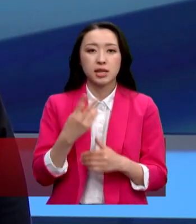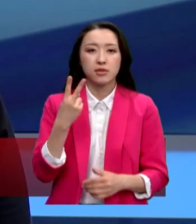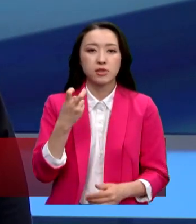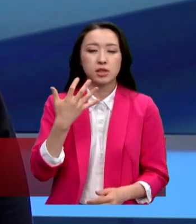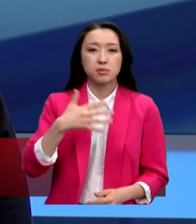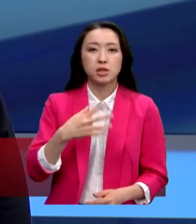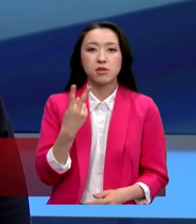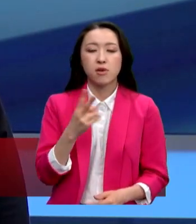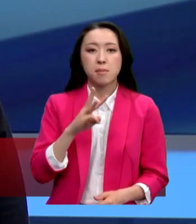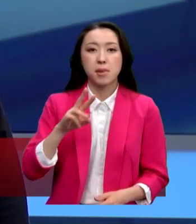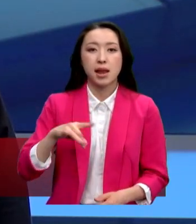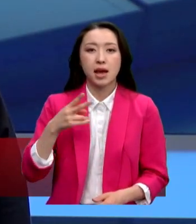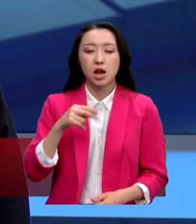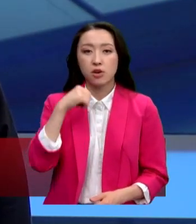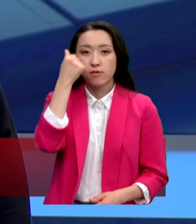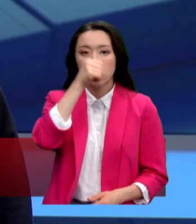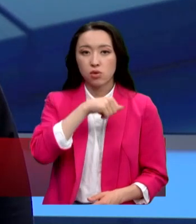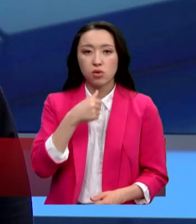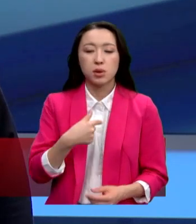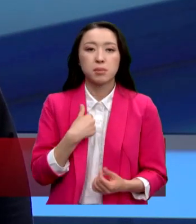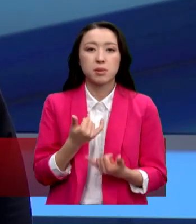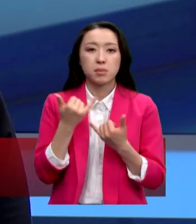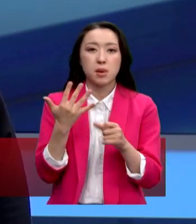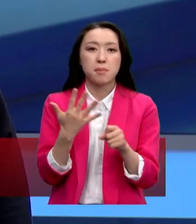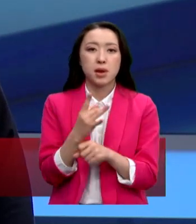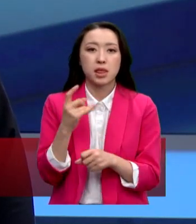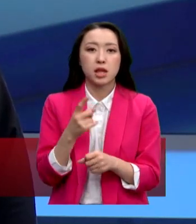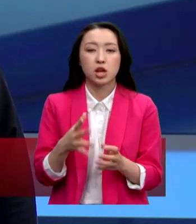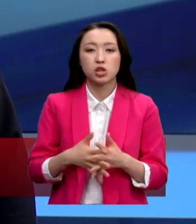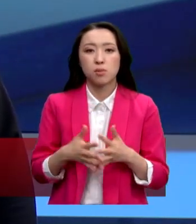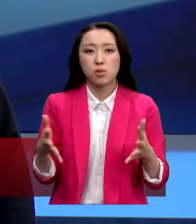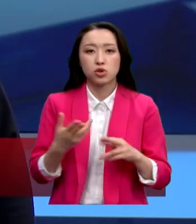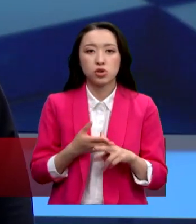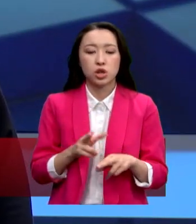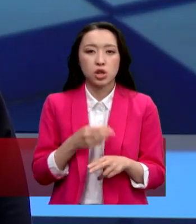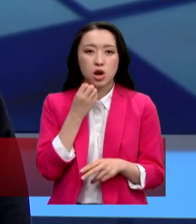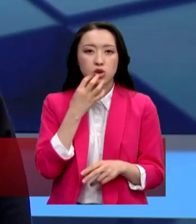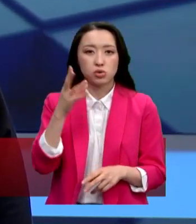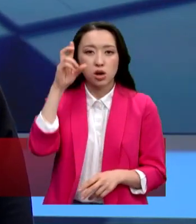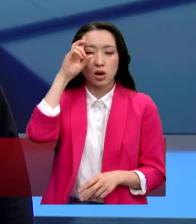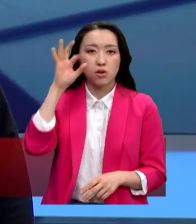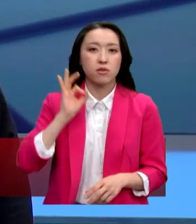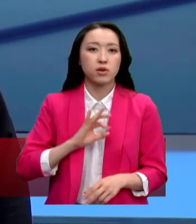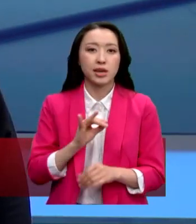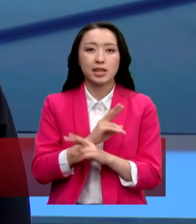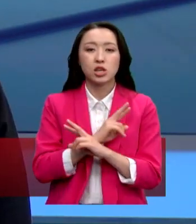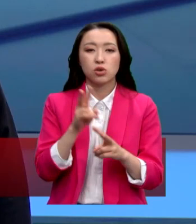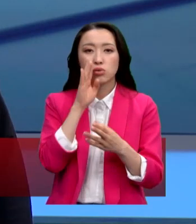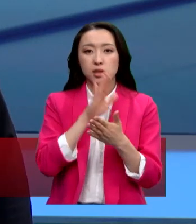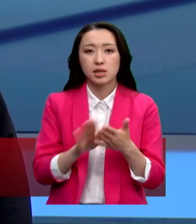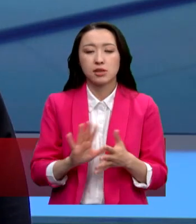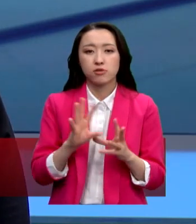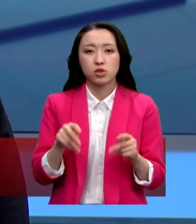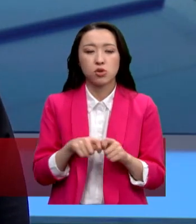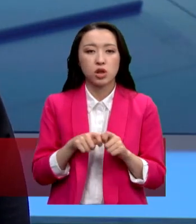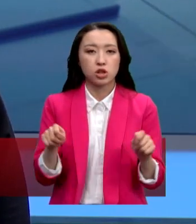252 миллиардов тенге в год. То есть мы предлагаем в 5 раз больше. Это же хорошо государству. И никто никуда не скрывается, все в